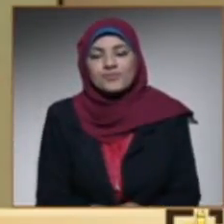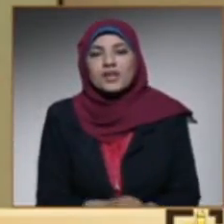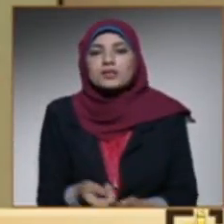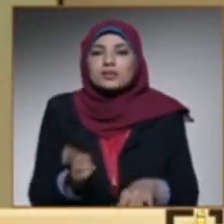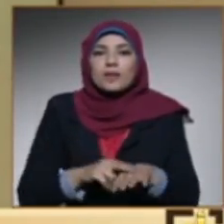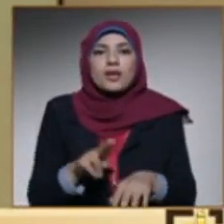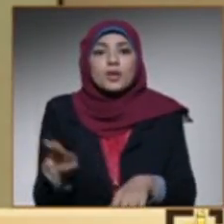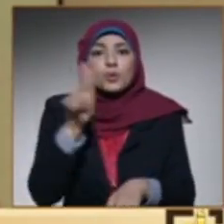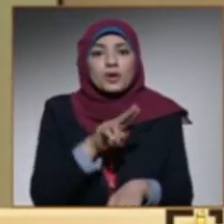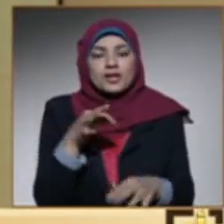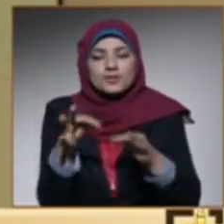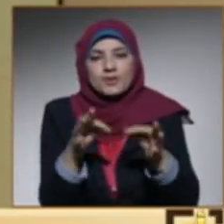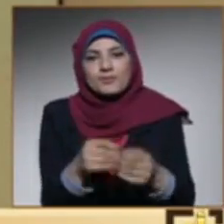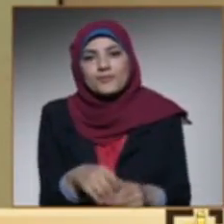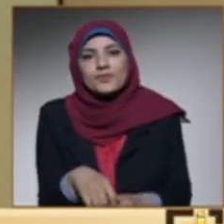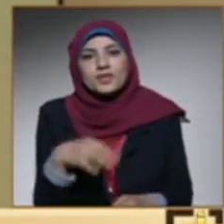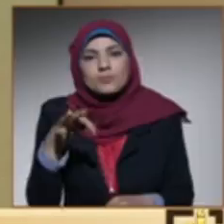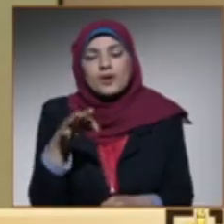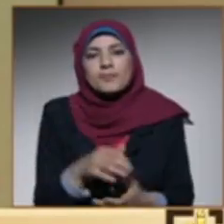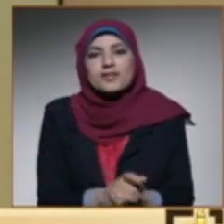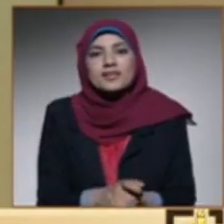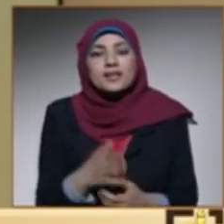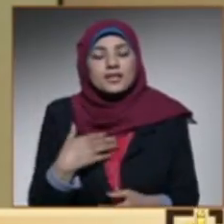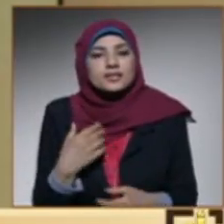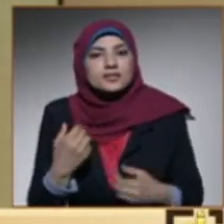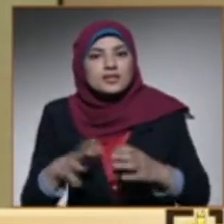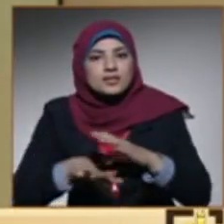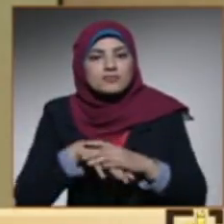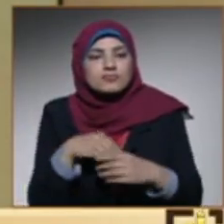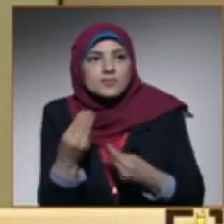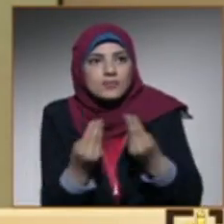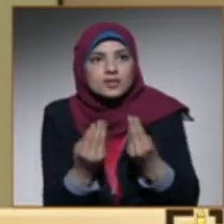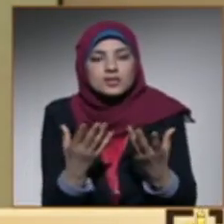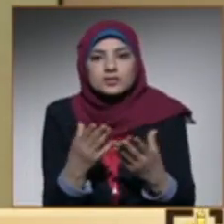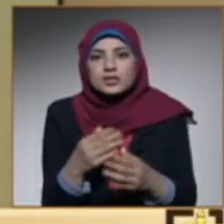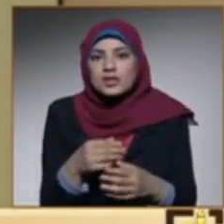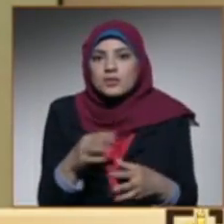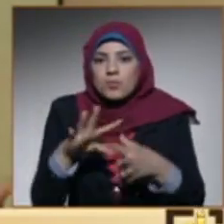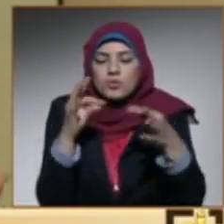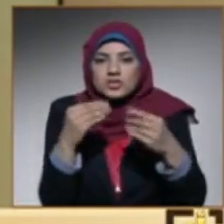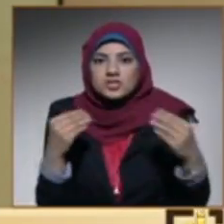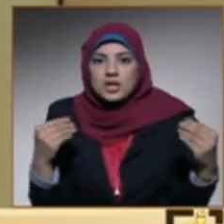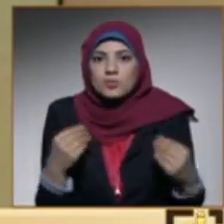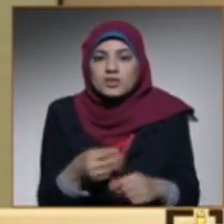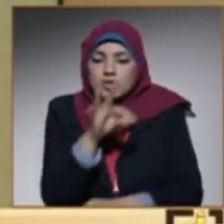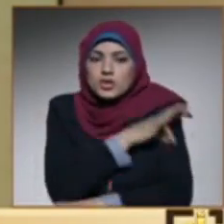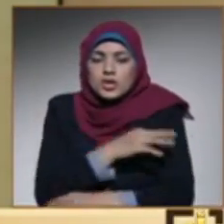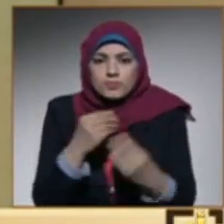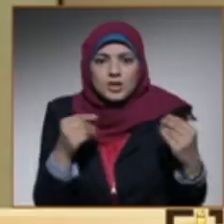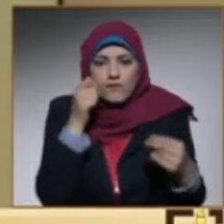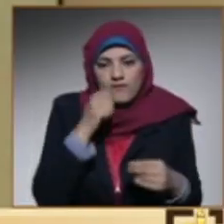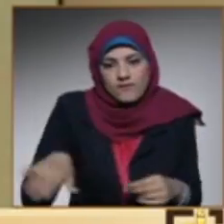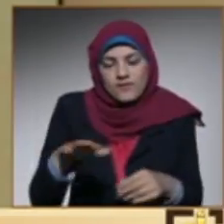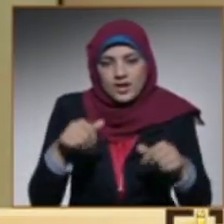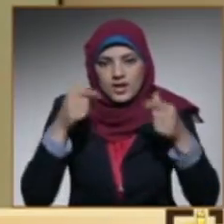سريعا كده، أنت حكيت تجارب كتير في حياتك وآخرها موضوع الشغل، أنت محتاج إيه من البلد؟ محتاج إيه اللي يتقدم لك عشان